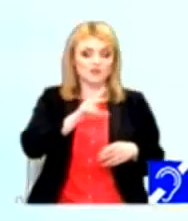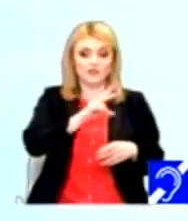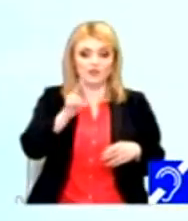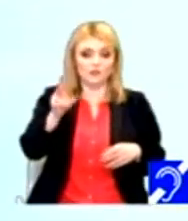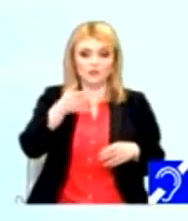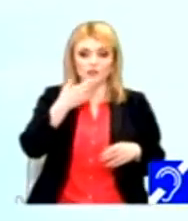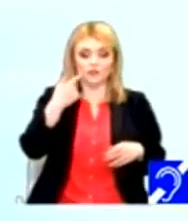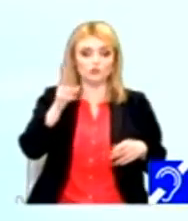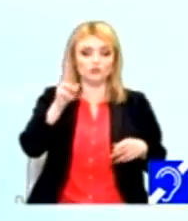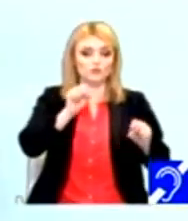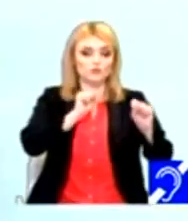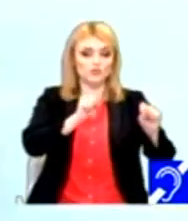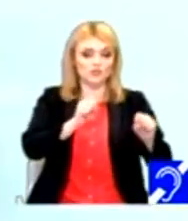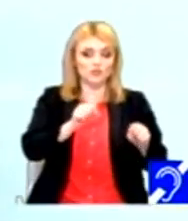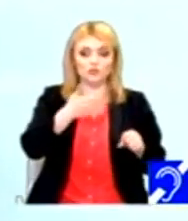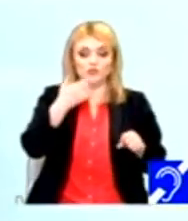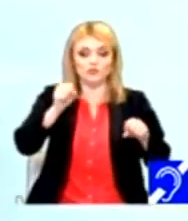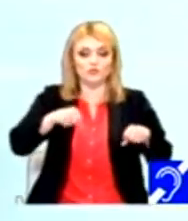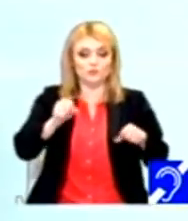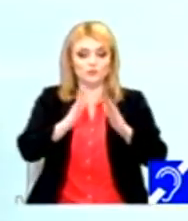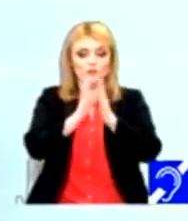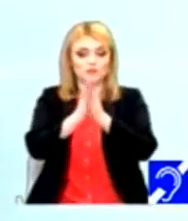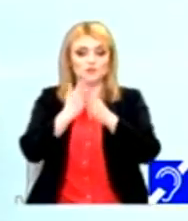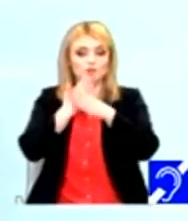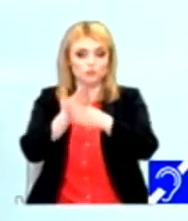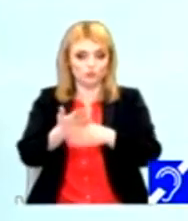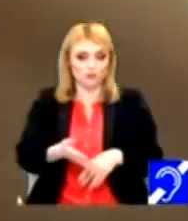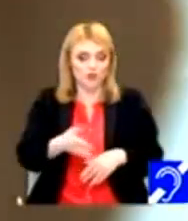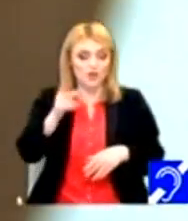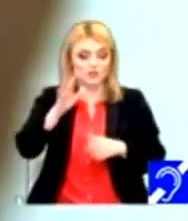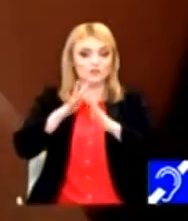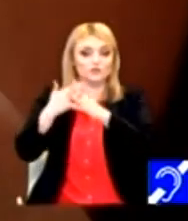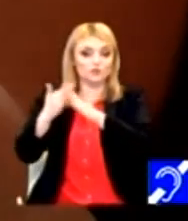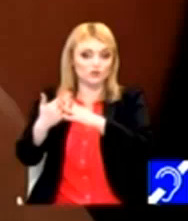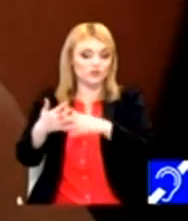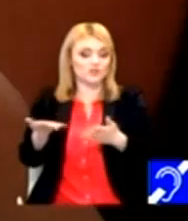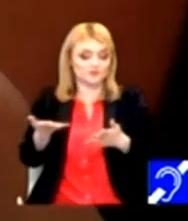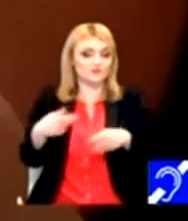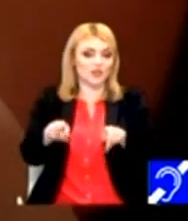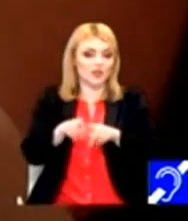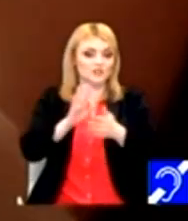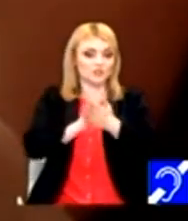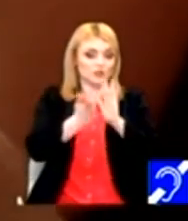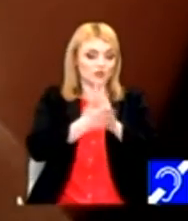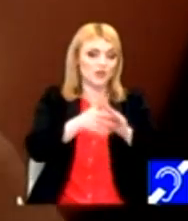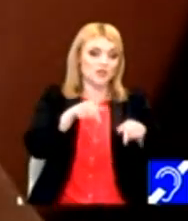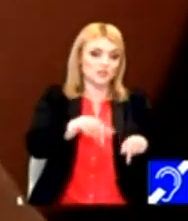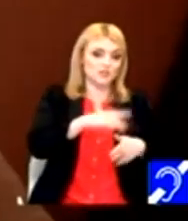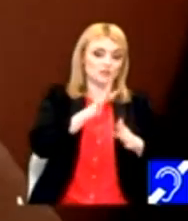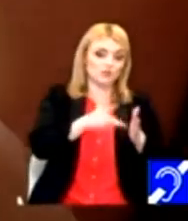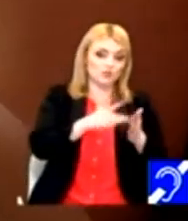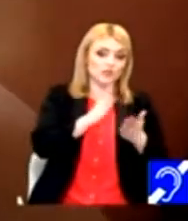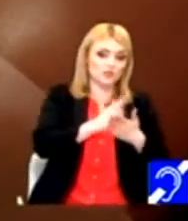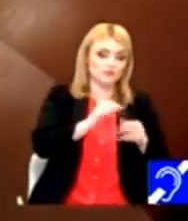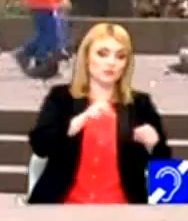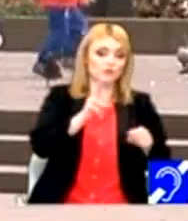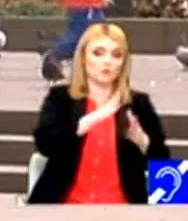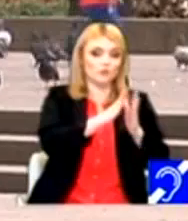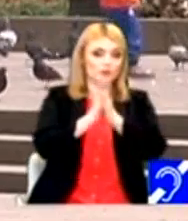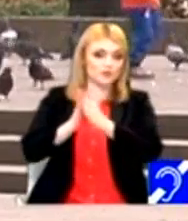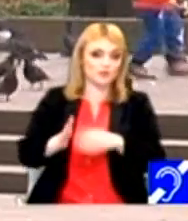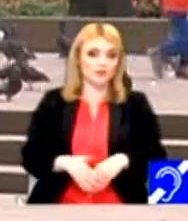Guvernul nu poate diminua cota TVA pentru Horeca de la 20-15 și guvernul nu poate amâna